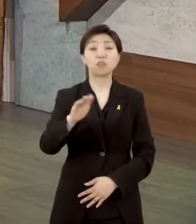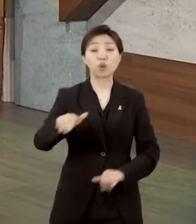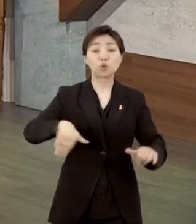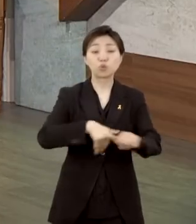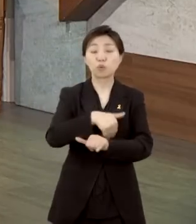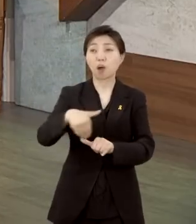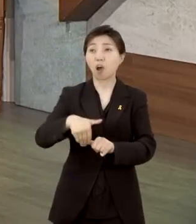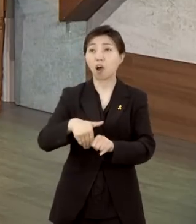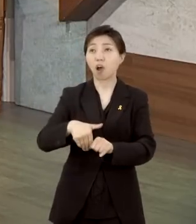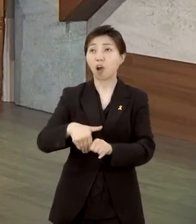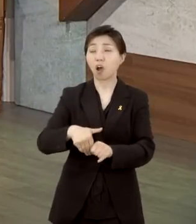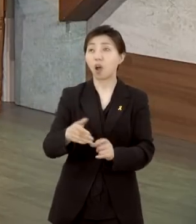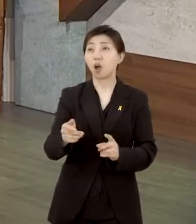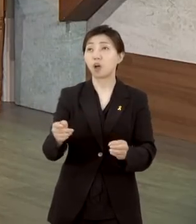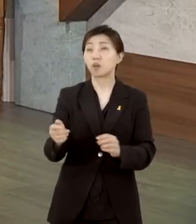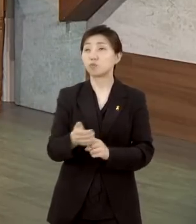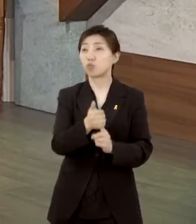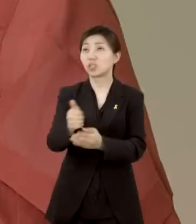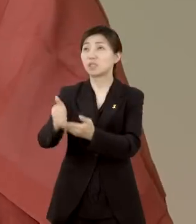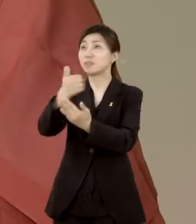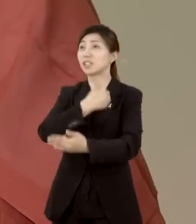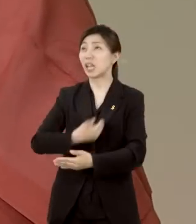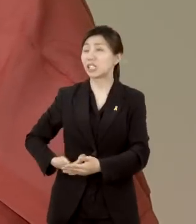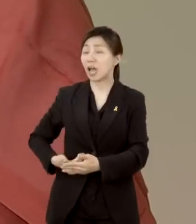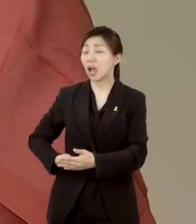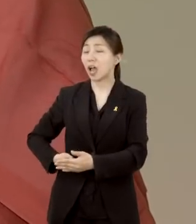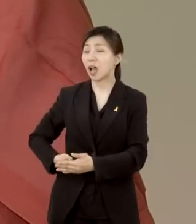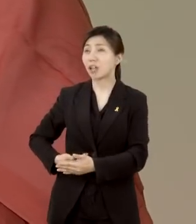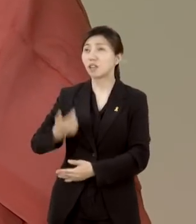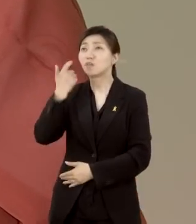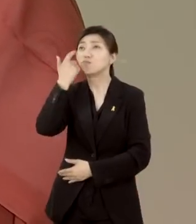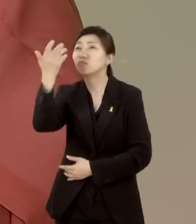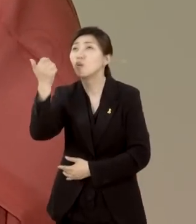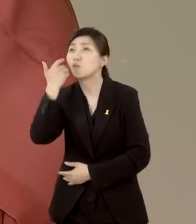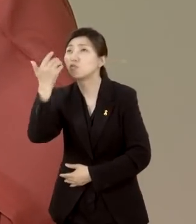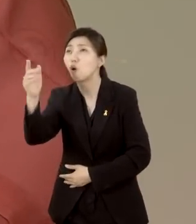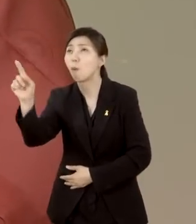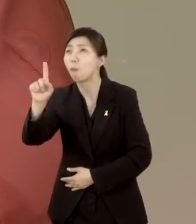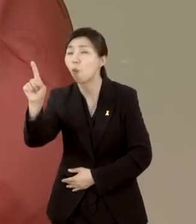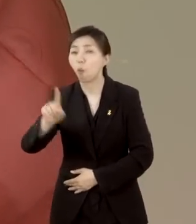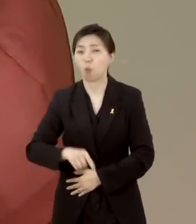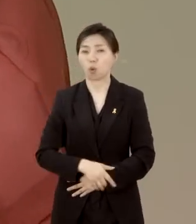부처님께 이렇게 여쭤봅니다 부처님 세존이시여